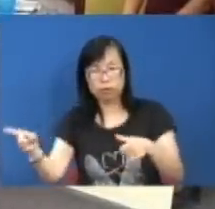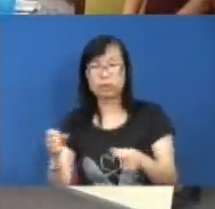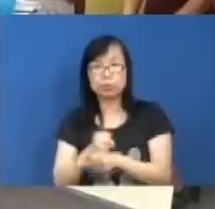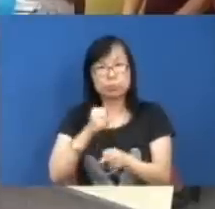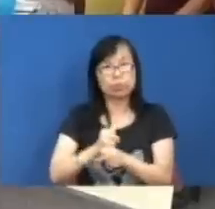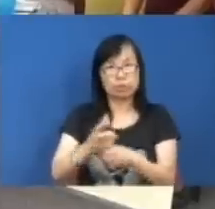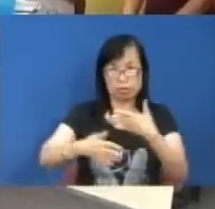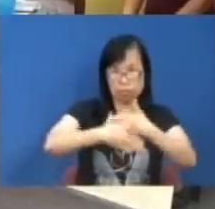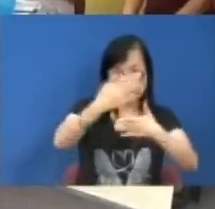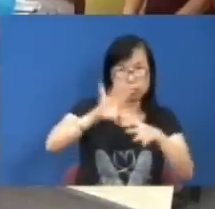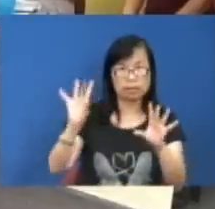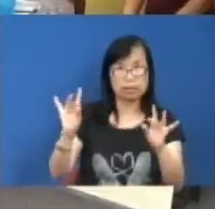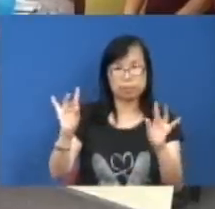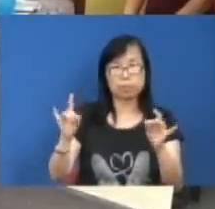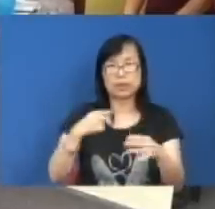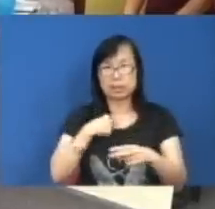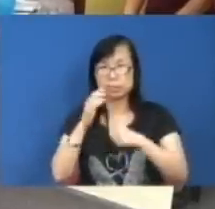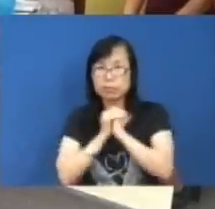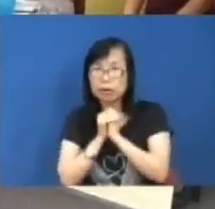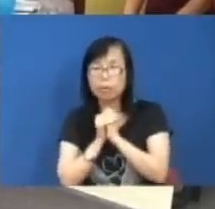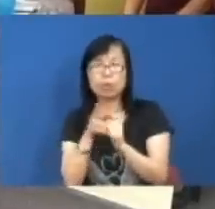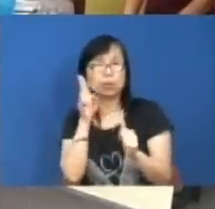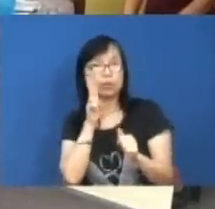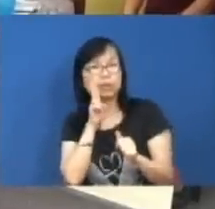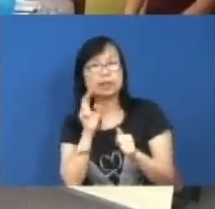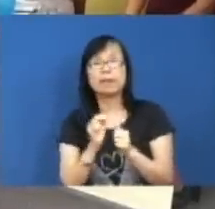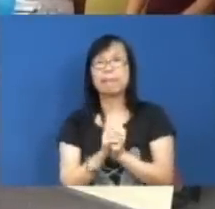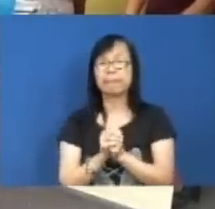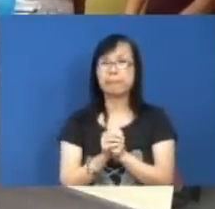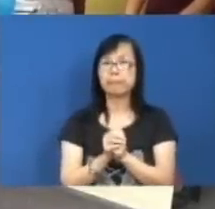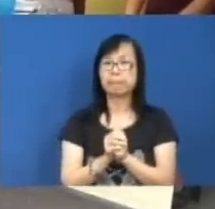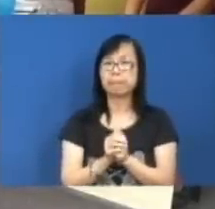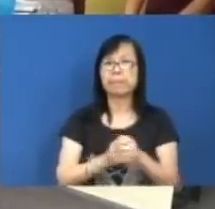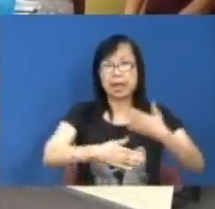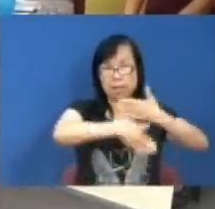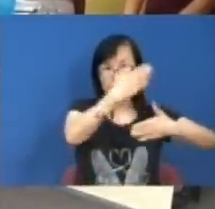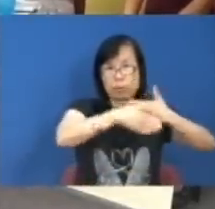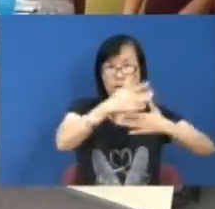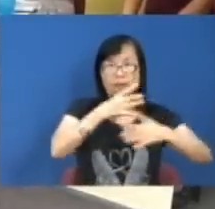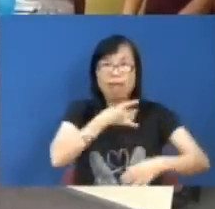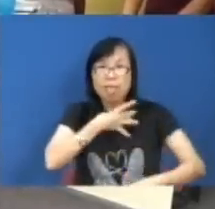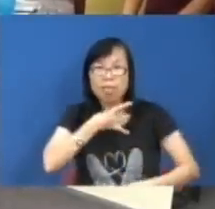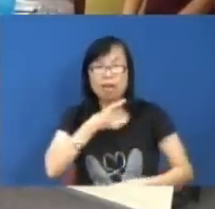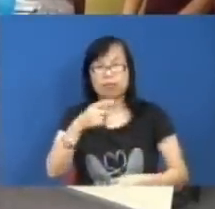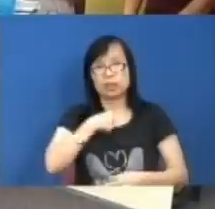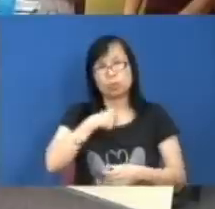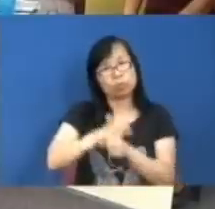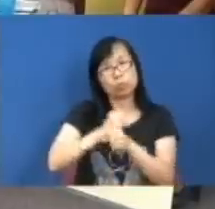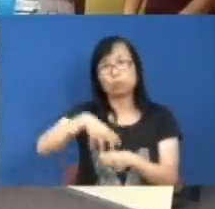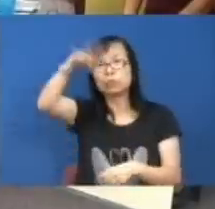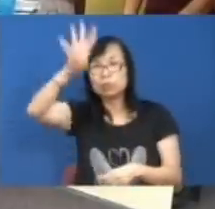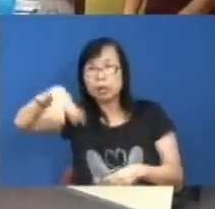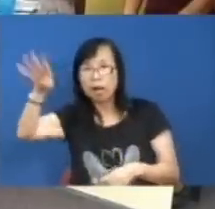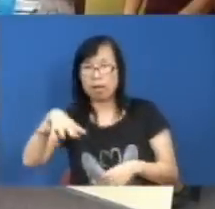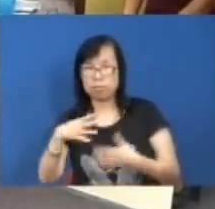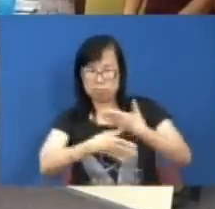做牆底的濕度要求，例如我們就是說牆底乾固的時候才可以做油漆，因為牆底濕